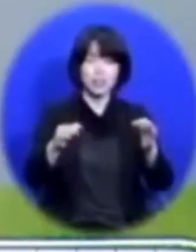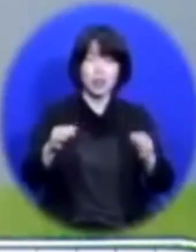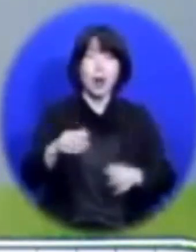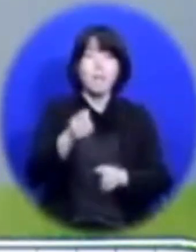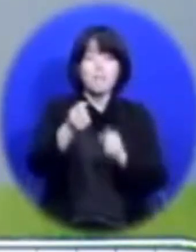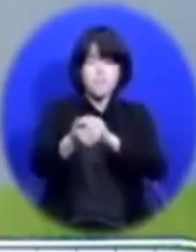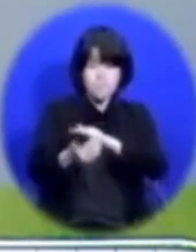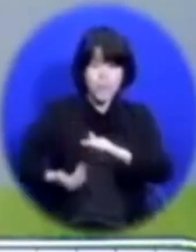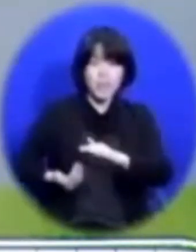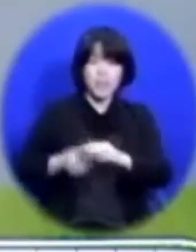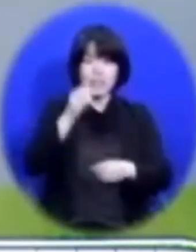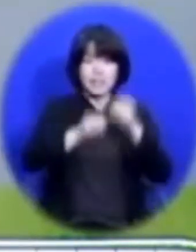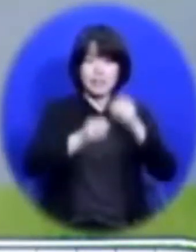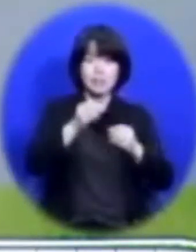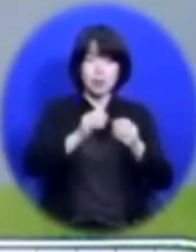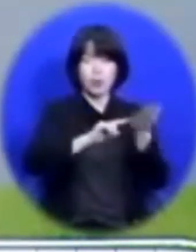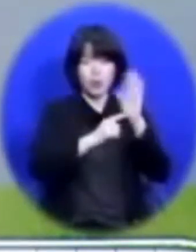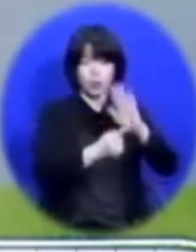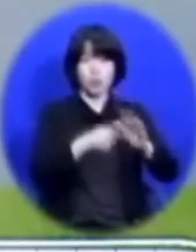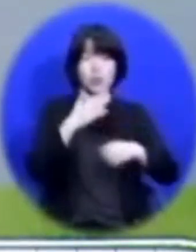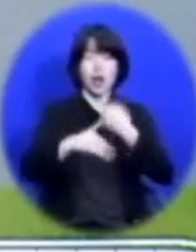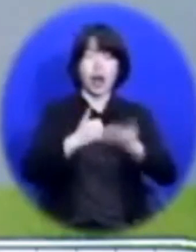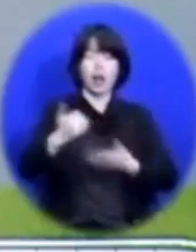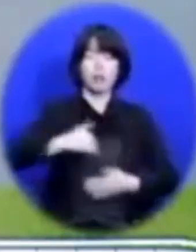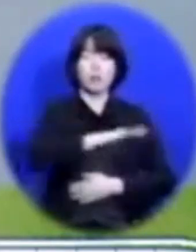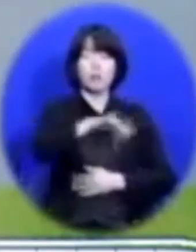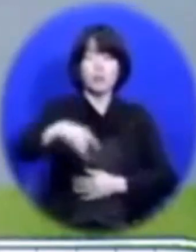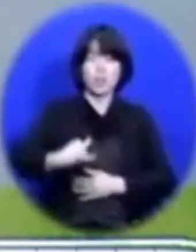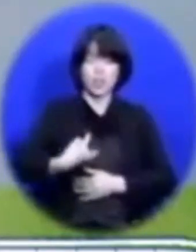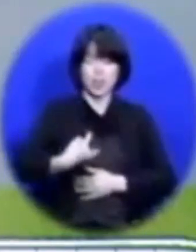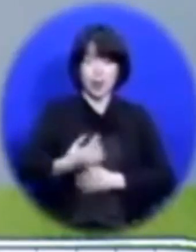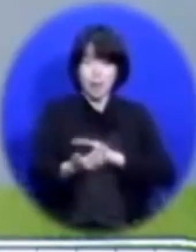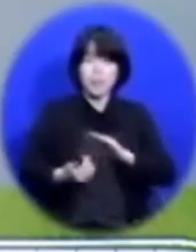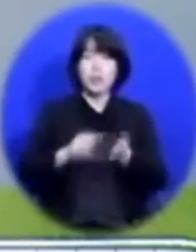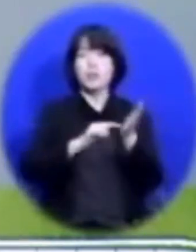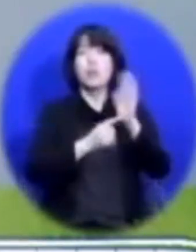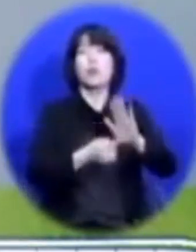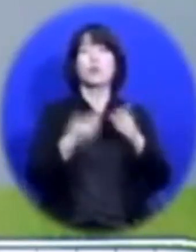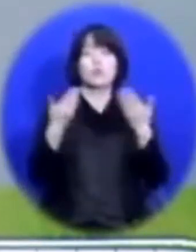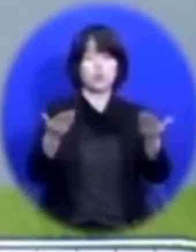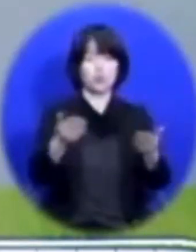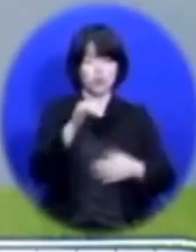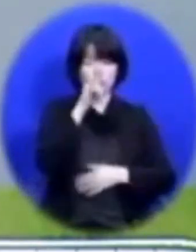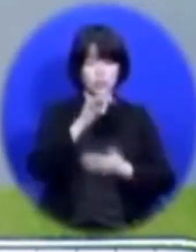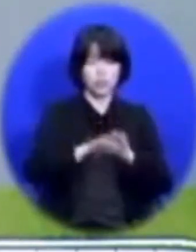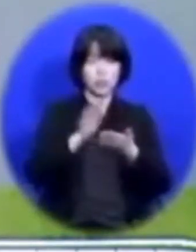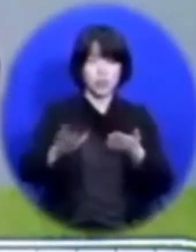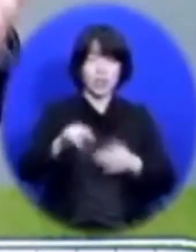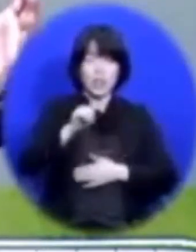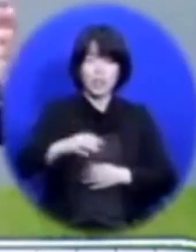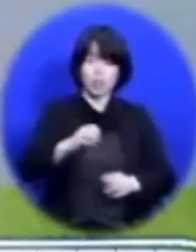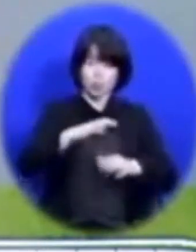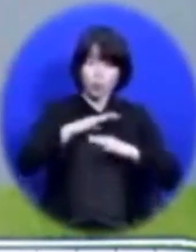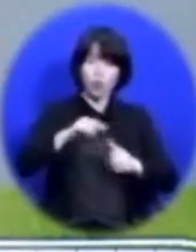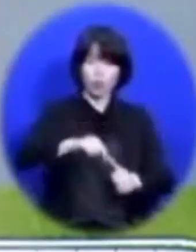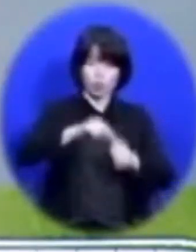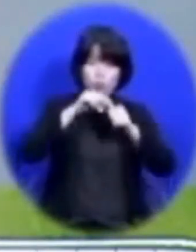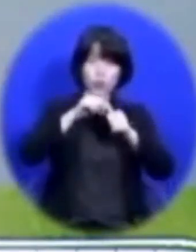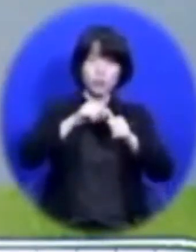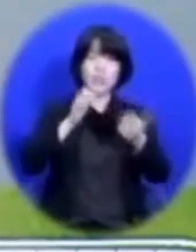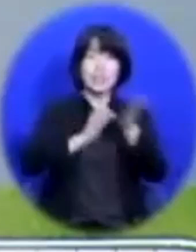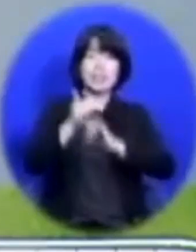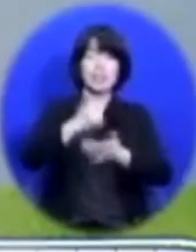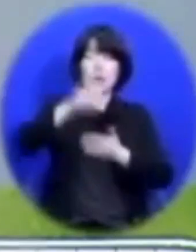예수님께서 십자가에서부르실탄식을미리보여주셨습니다.바로이러한이유로이 놀라운